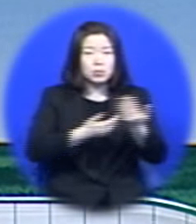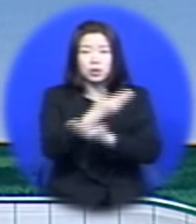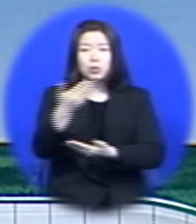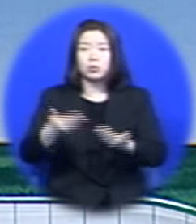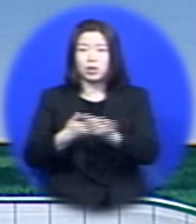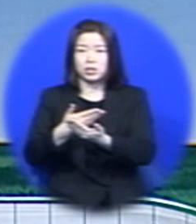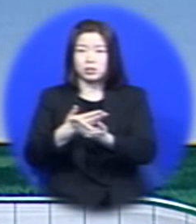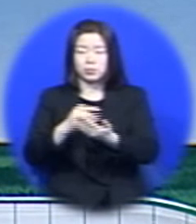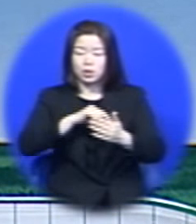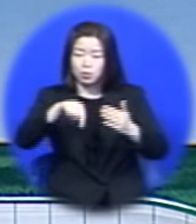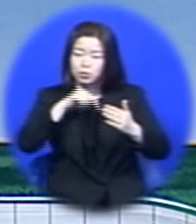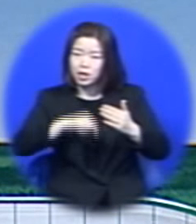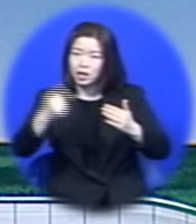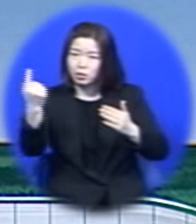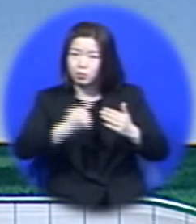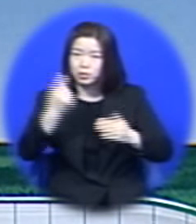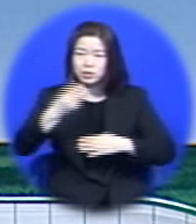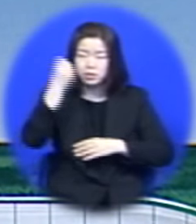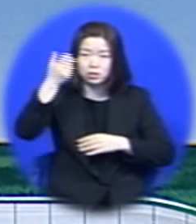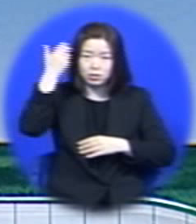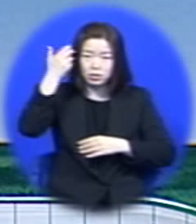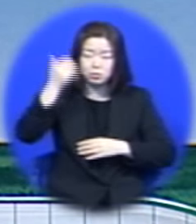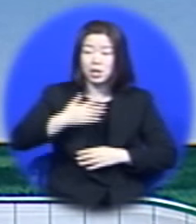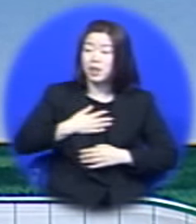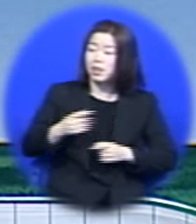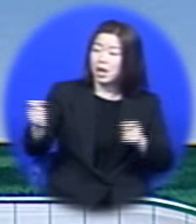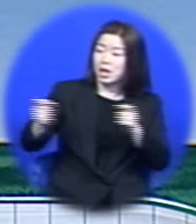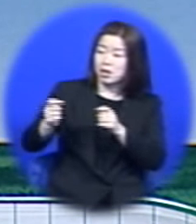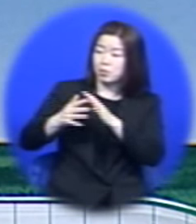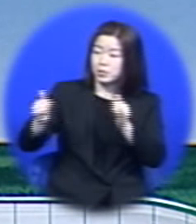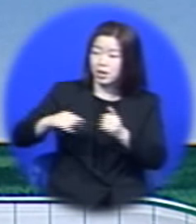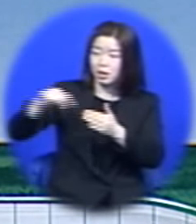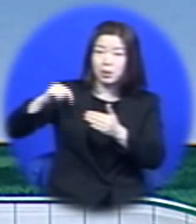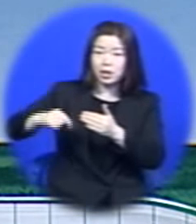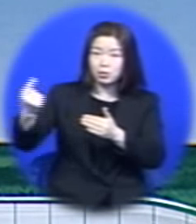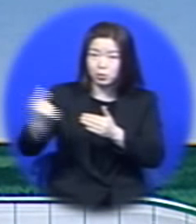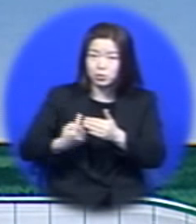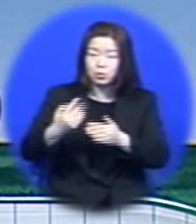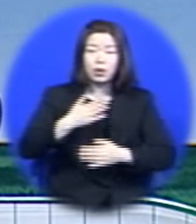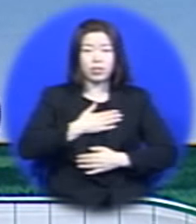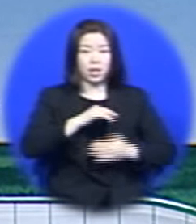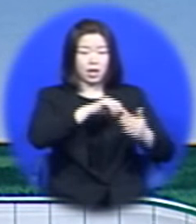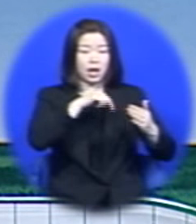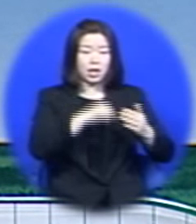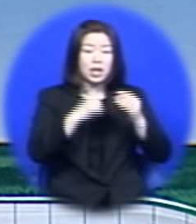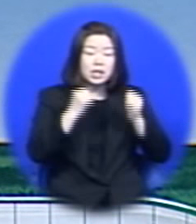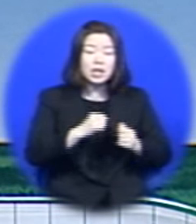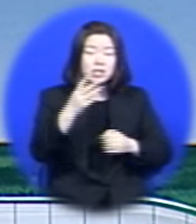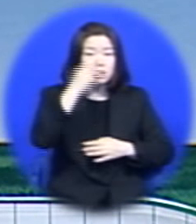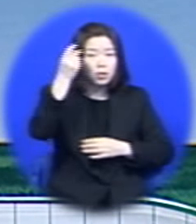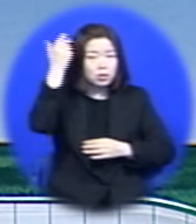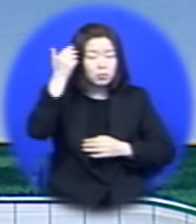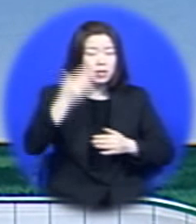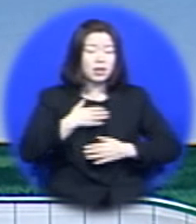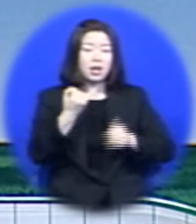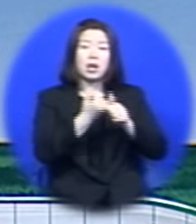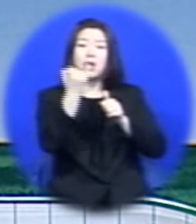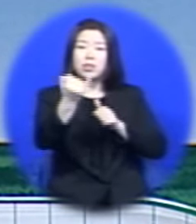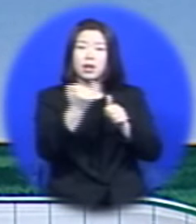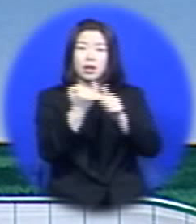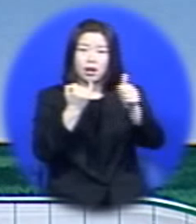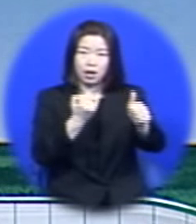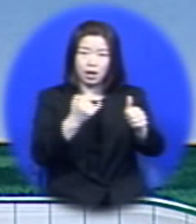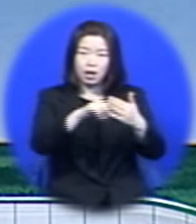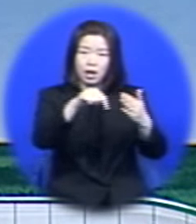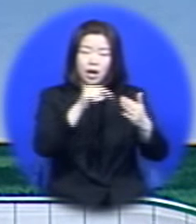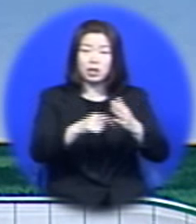오신 성령께서 내 옆 사람 안에도 오시고 내 안에 오신 성령께서 내 배우자 안에도 계시고